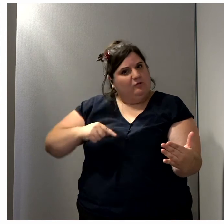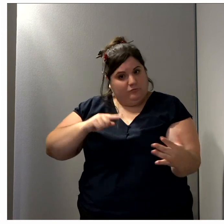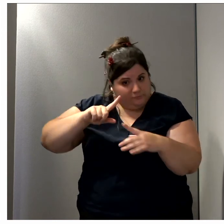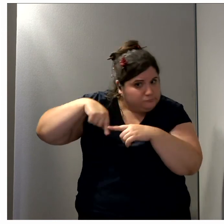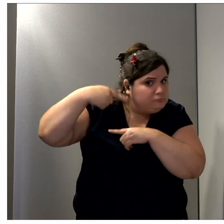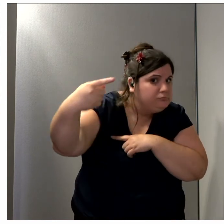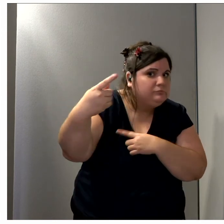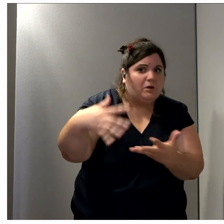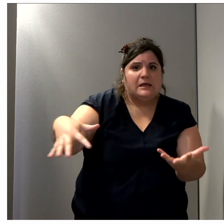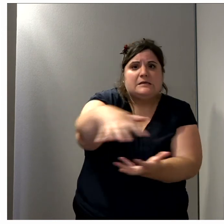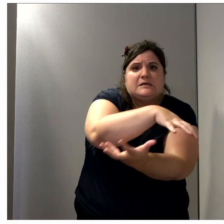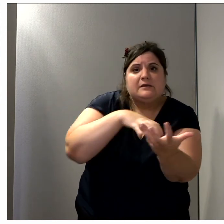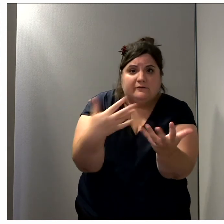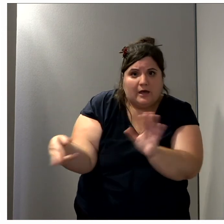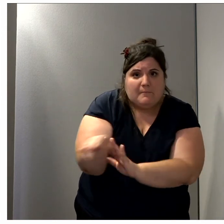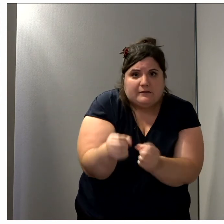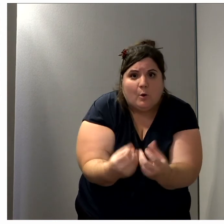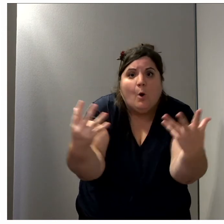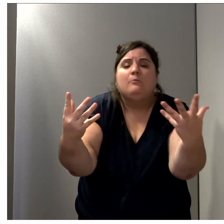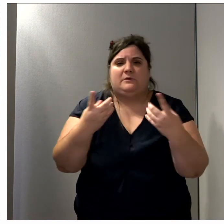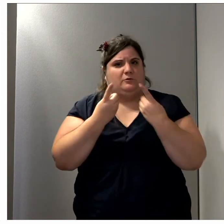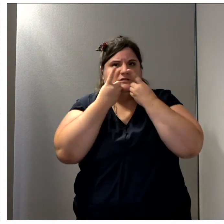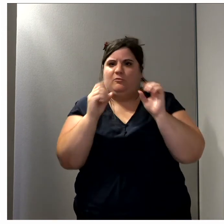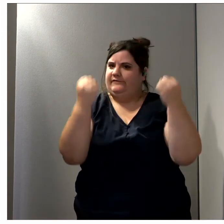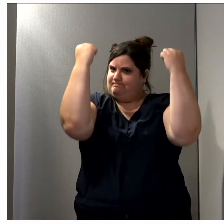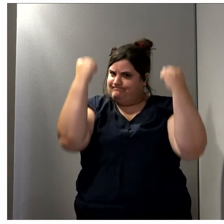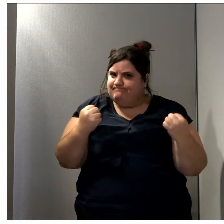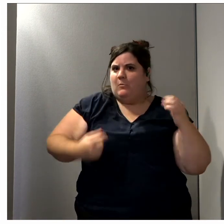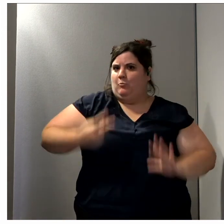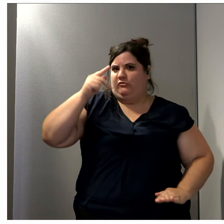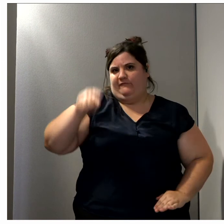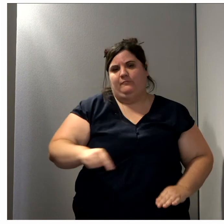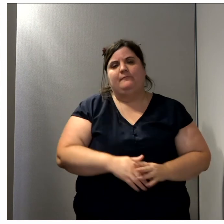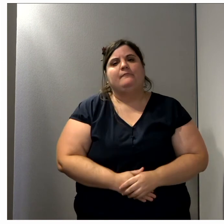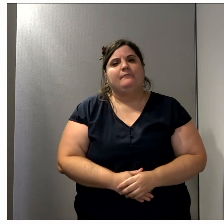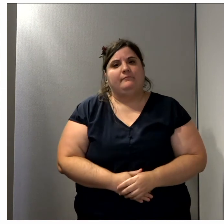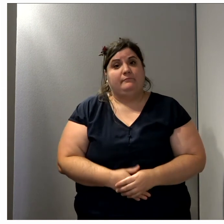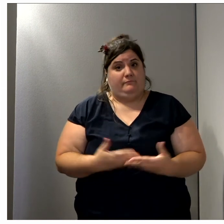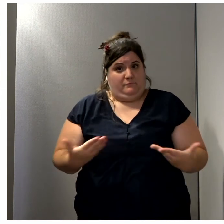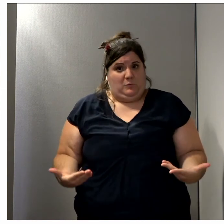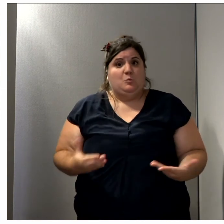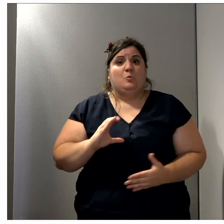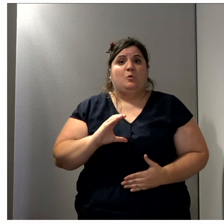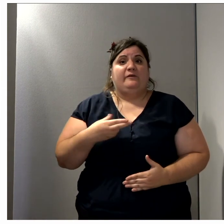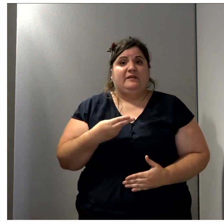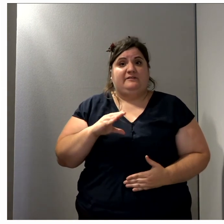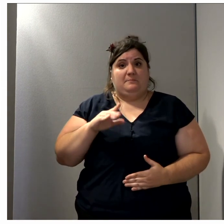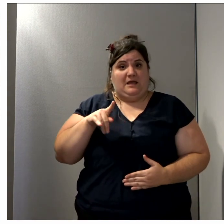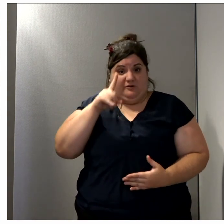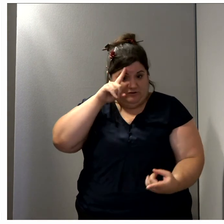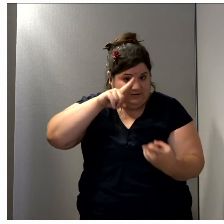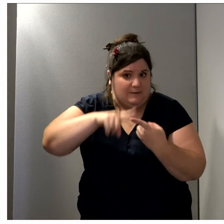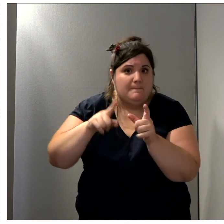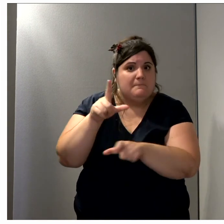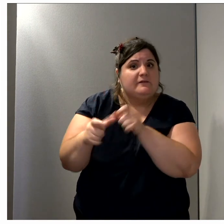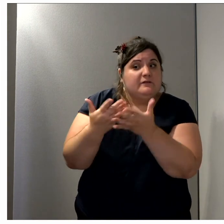de crise, la démocratie soit plus forte. Le CNCPH a pour mission d'assurer la participation des